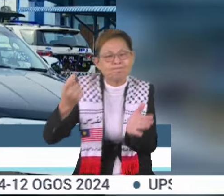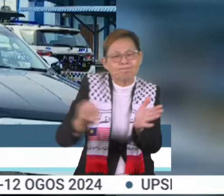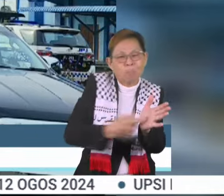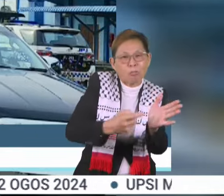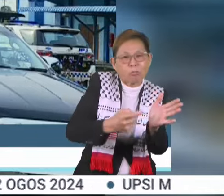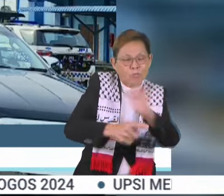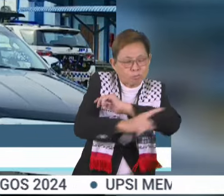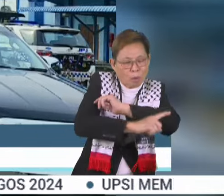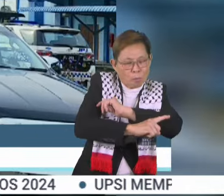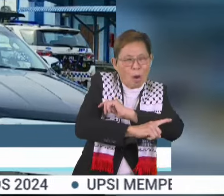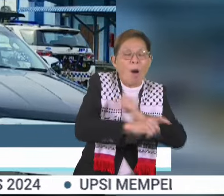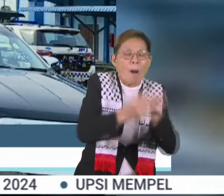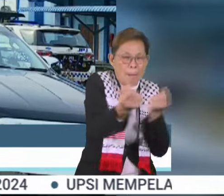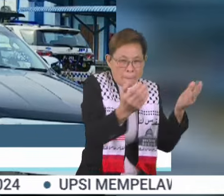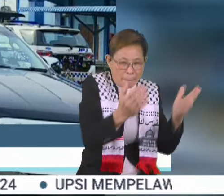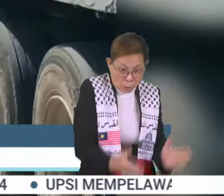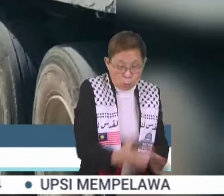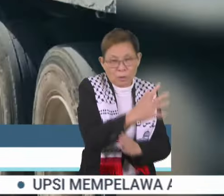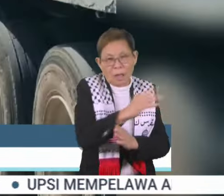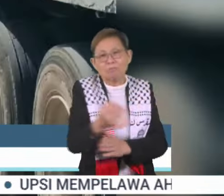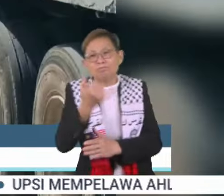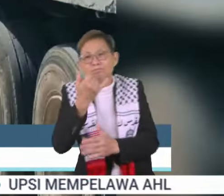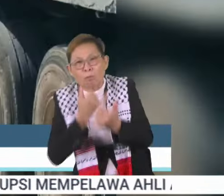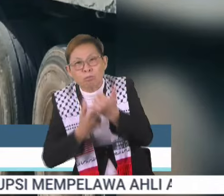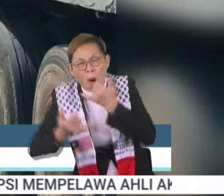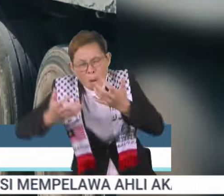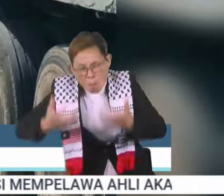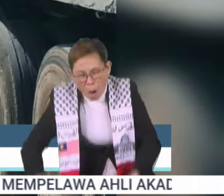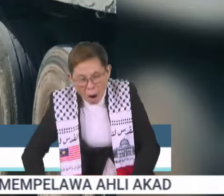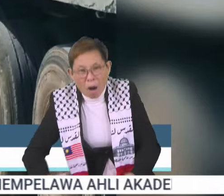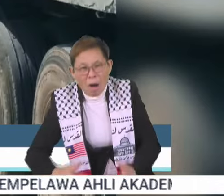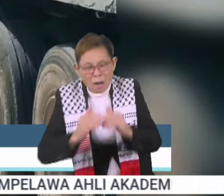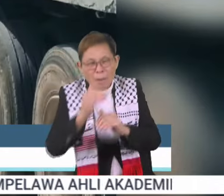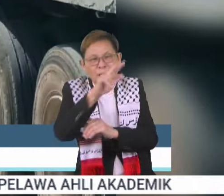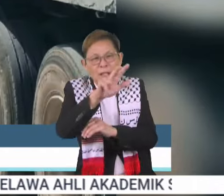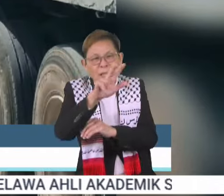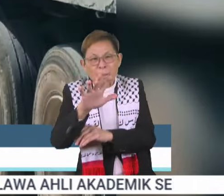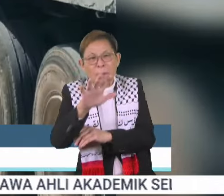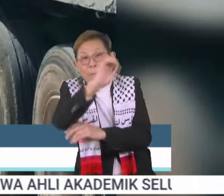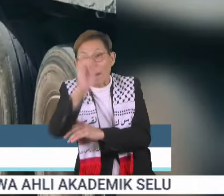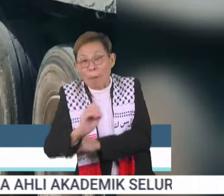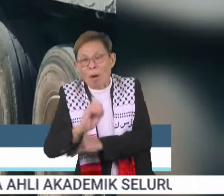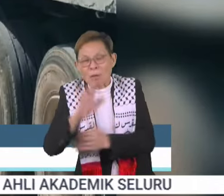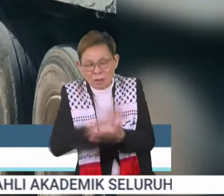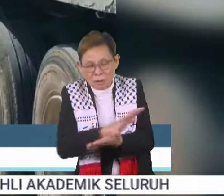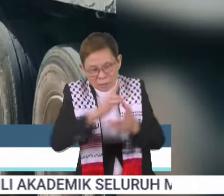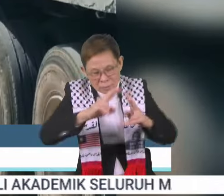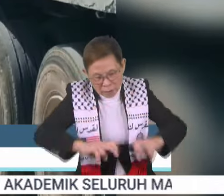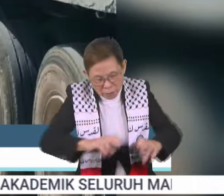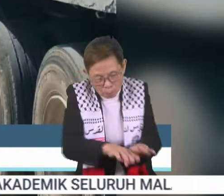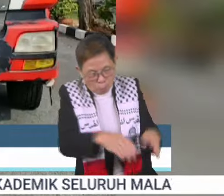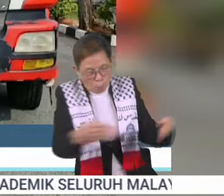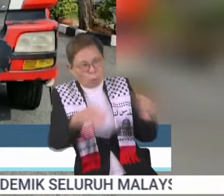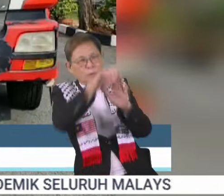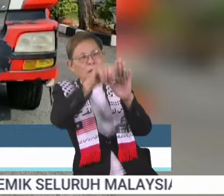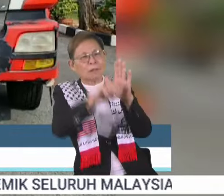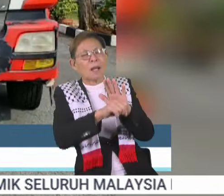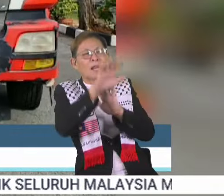telah dikeluarkan kepada pemandu. Manakala kesalahan muatan lebih 35%, kertas siasatan dibuka mengikut